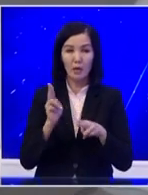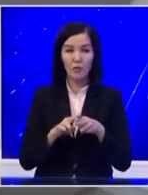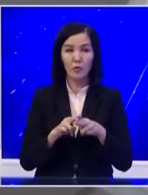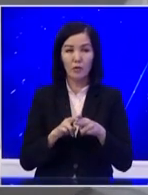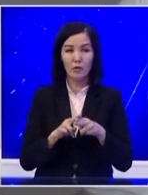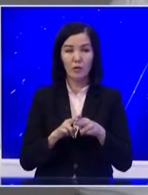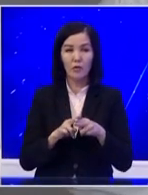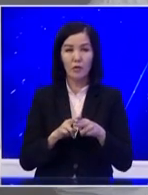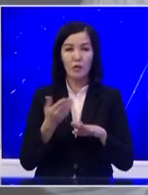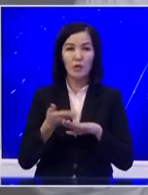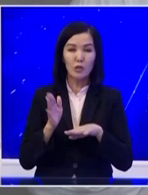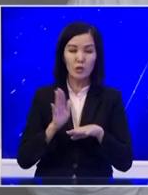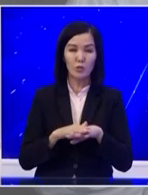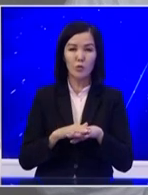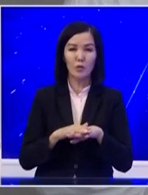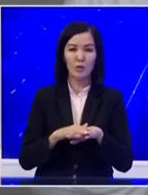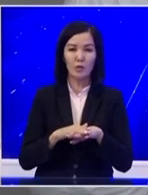приводит к тяжелым последствиям,